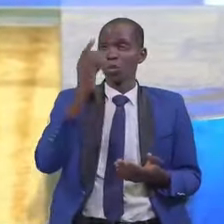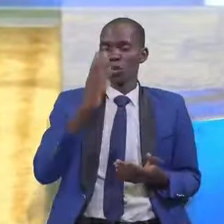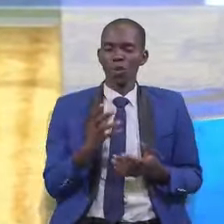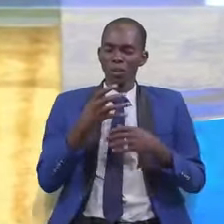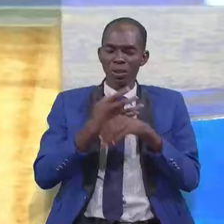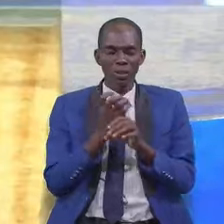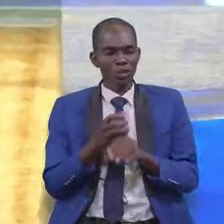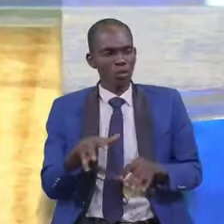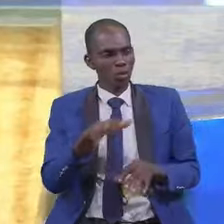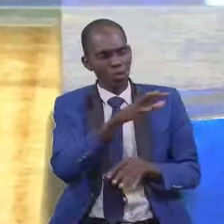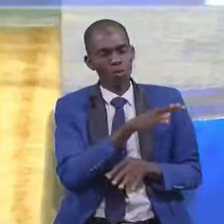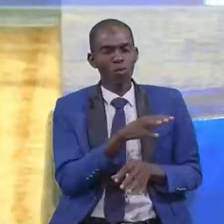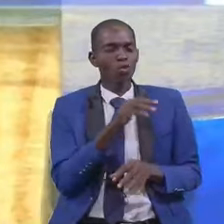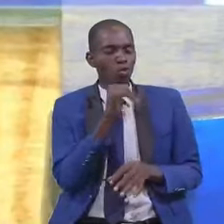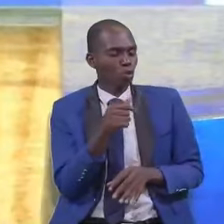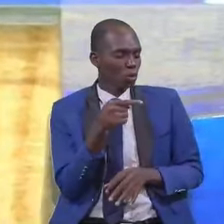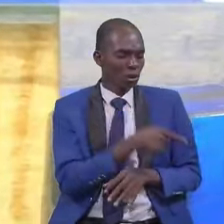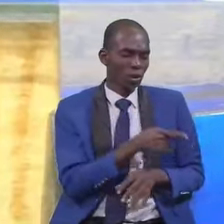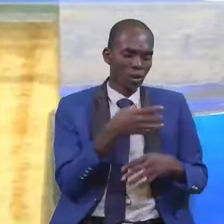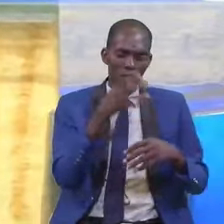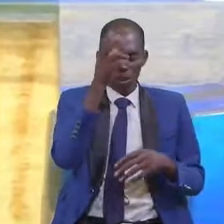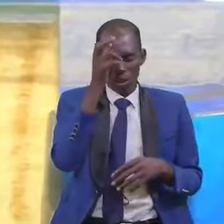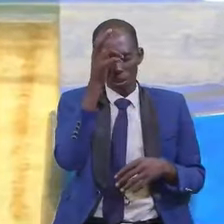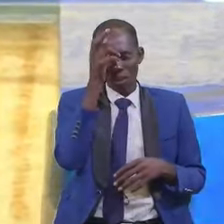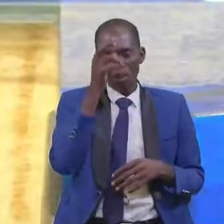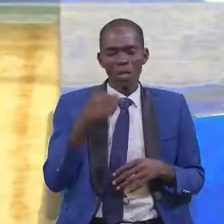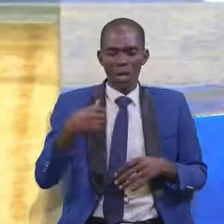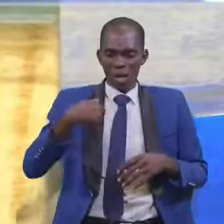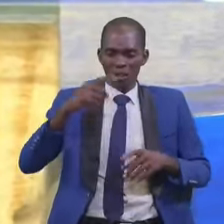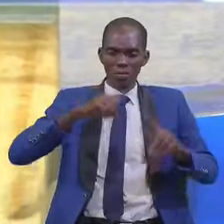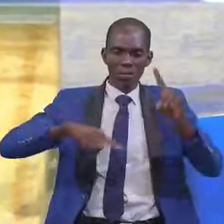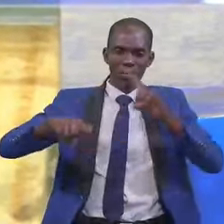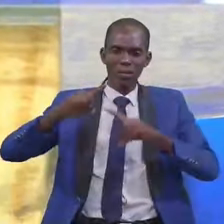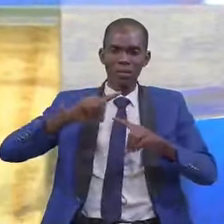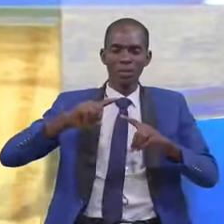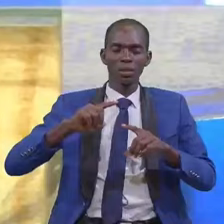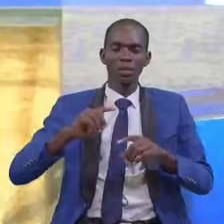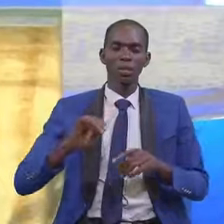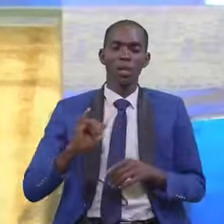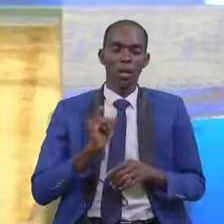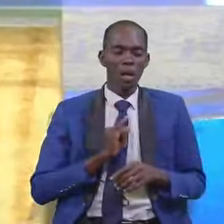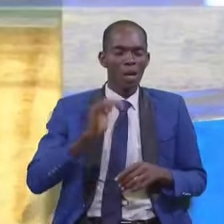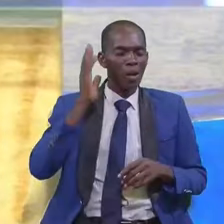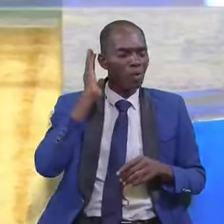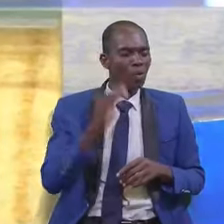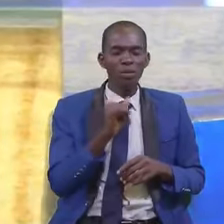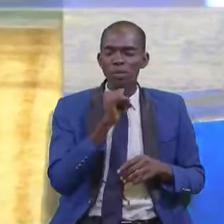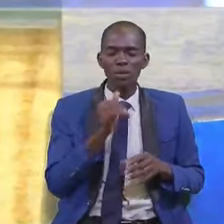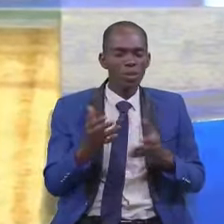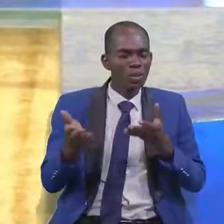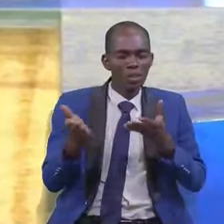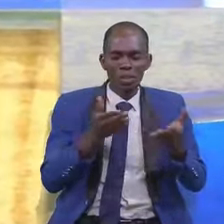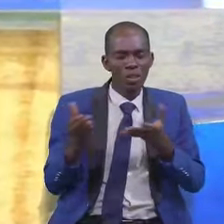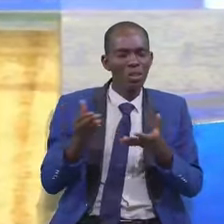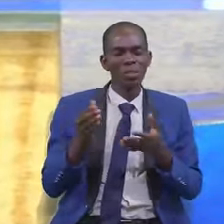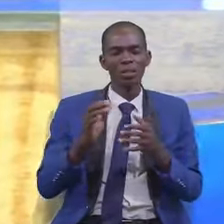servir Satan. Je ne vais pas servir Satan. Je t'ai créé. Les idoles ne t'ont pas créé. Tu ne vas pas servir les idoles. Je ne